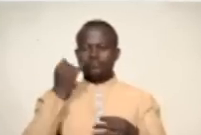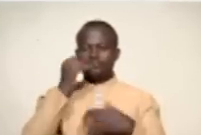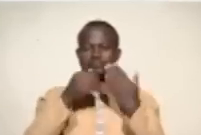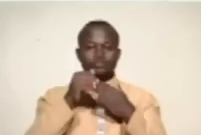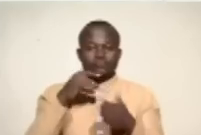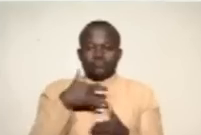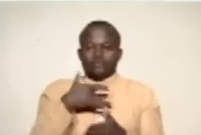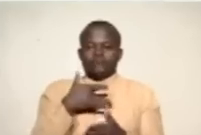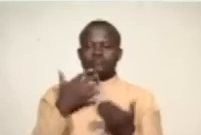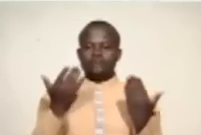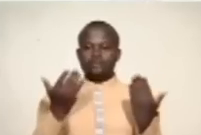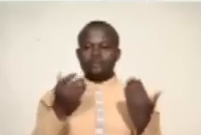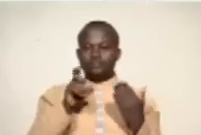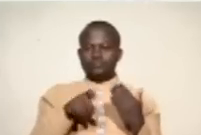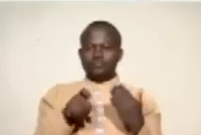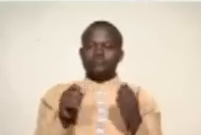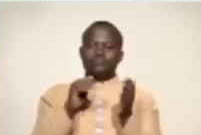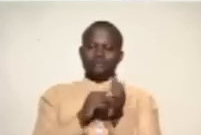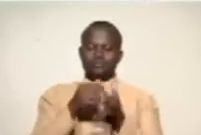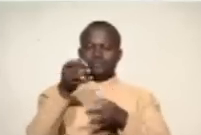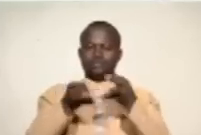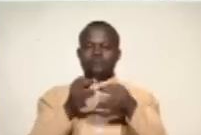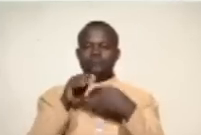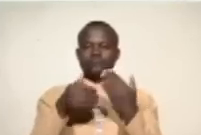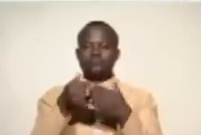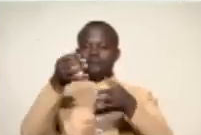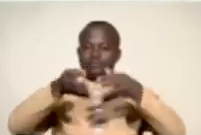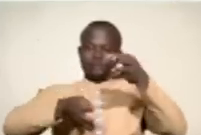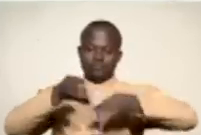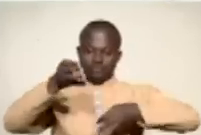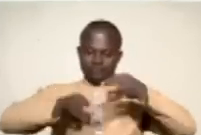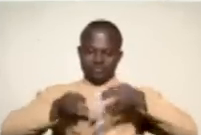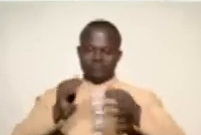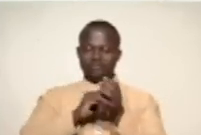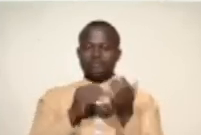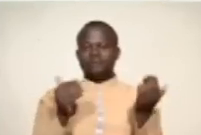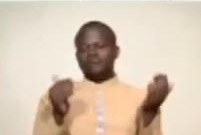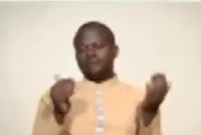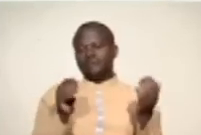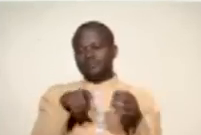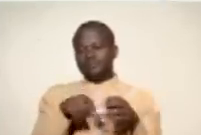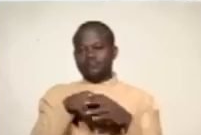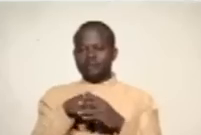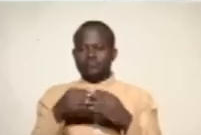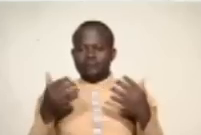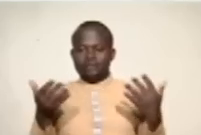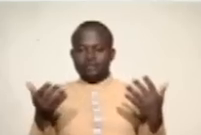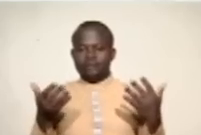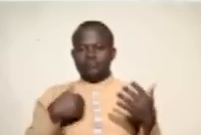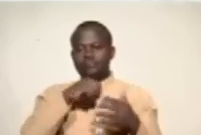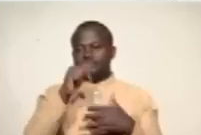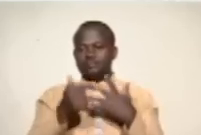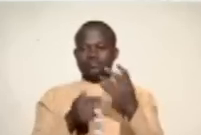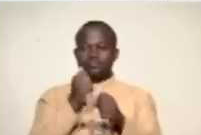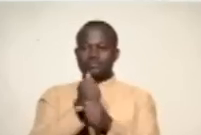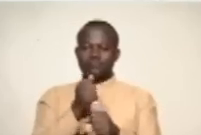yumva akeneye kugijuririra akakijurira, yaba yumva akeneye kugira ikindi cyose